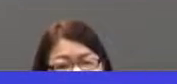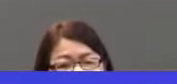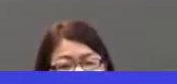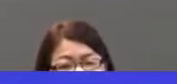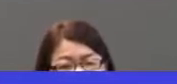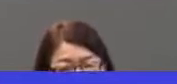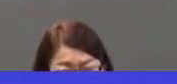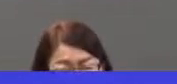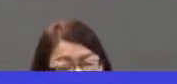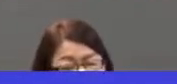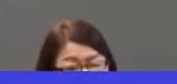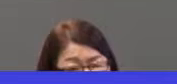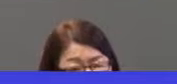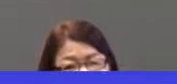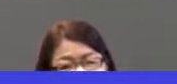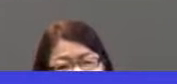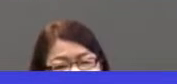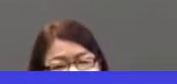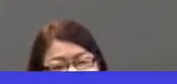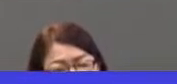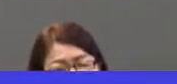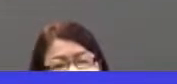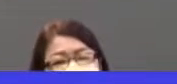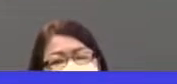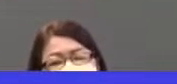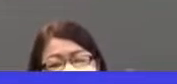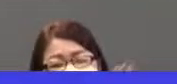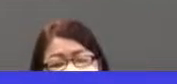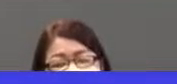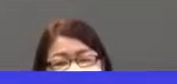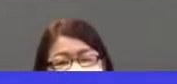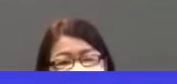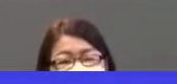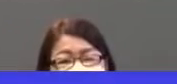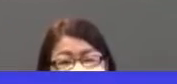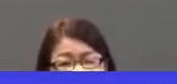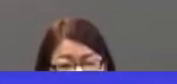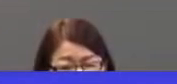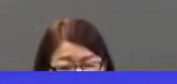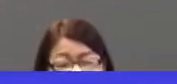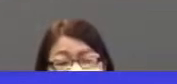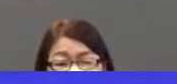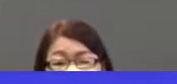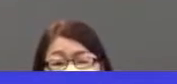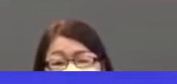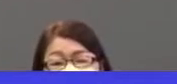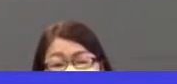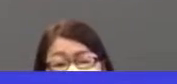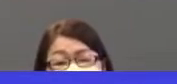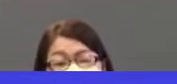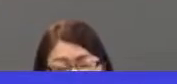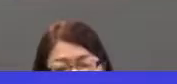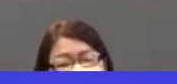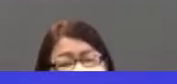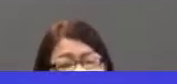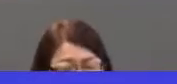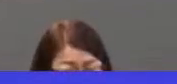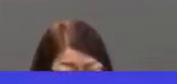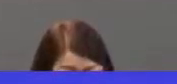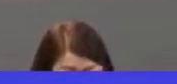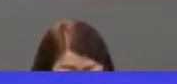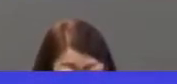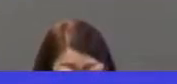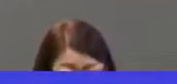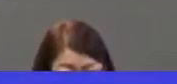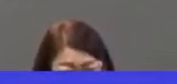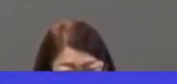งนามในการถอดถอนต่อไปอันนี้เป็นไทม์ไลน์ขั้นตอนการจะต้องถอดถอนนะคะ ก็เรื่องนี้ก็มีนักข่าวก็ถามท่านรองวิษ